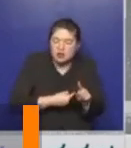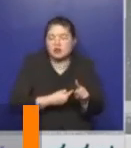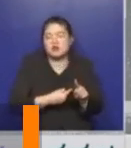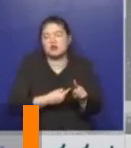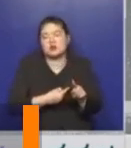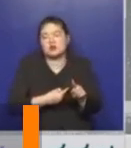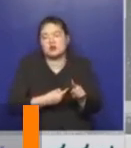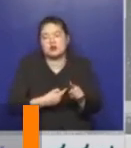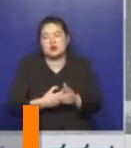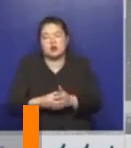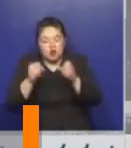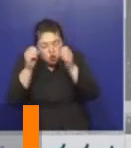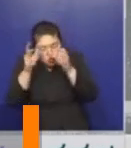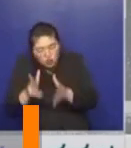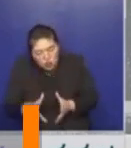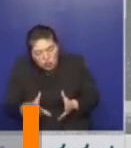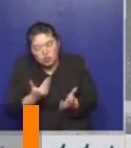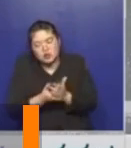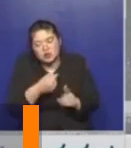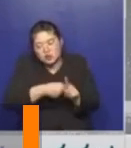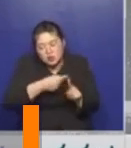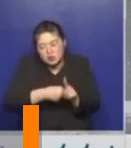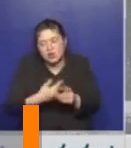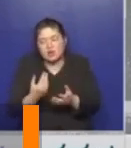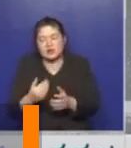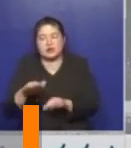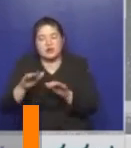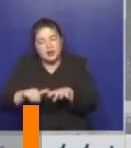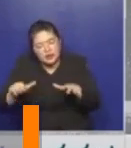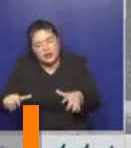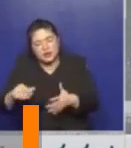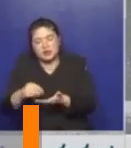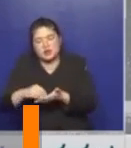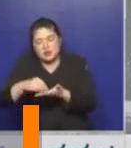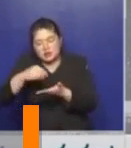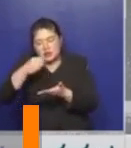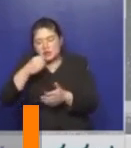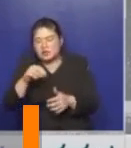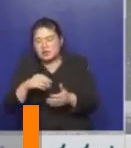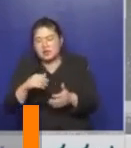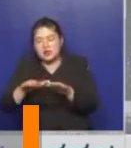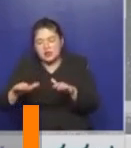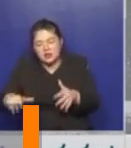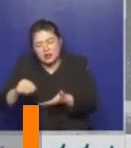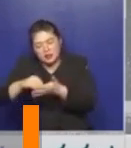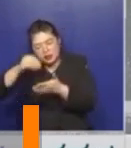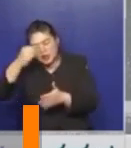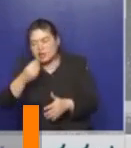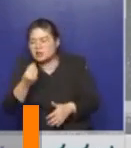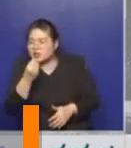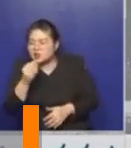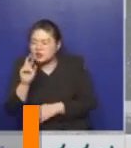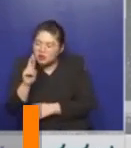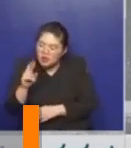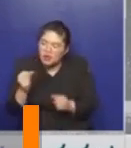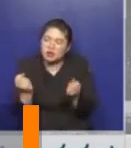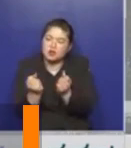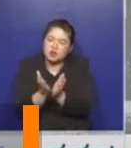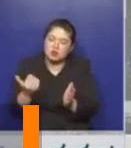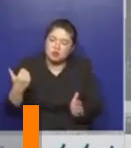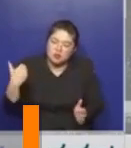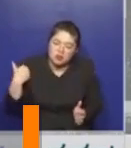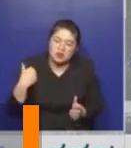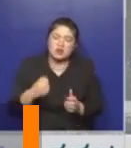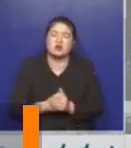ของบุคลากรทางการศึกษาการปฏิรูปกันแบบไหนครับการจัดซื้อจัดจ้างภาครัฐถึงมีข่าวรั่วใน